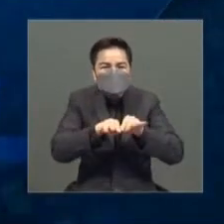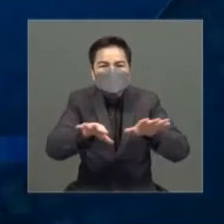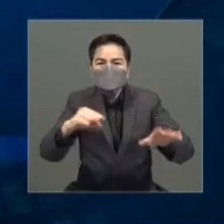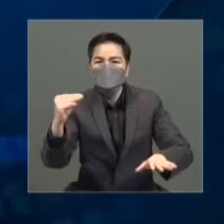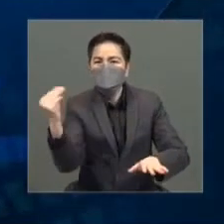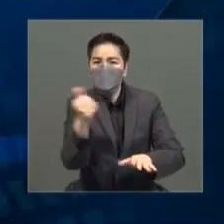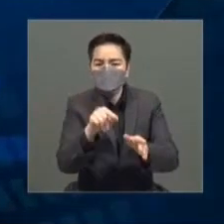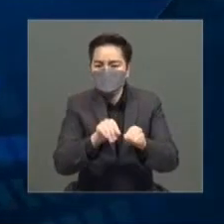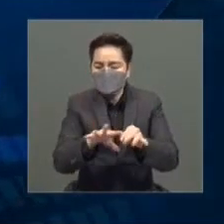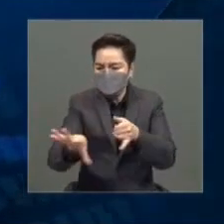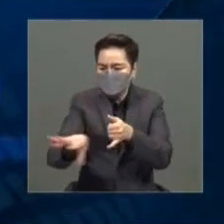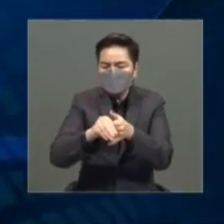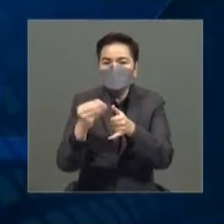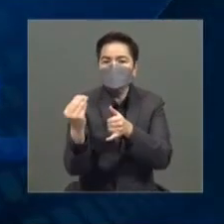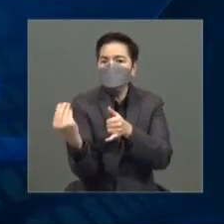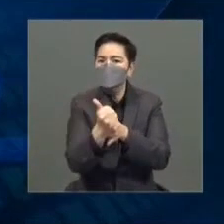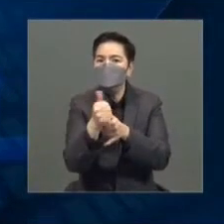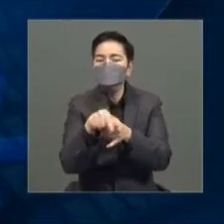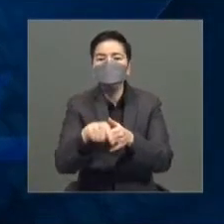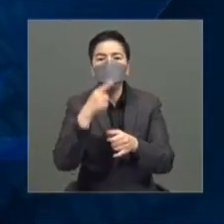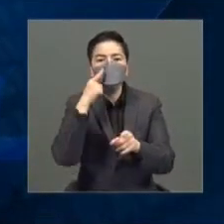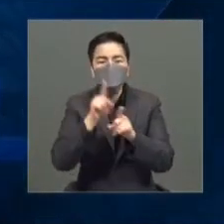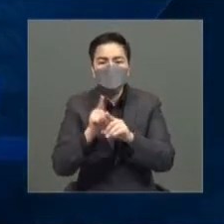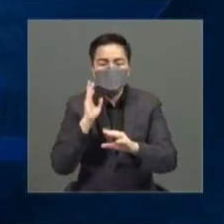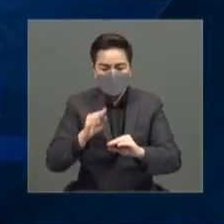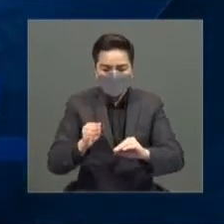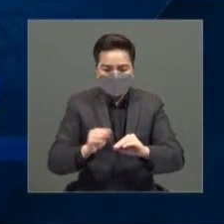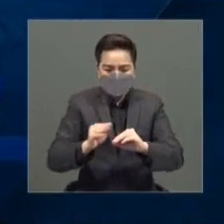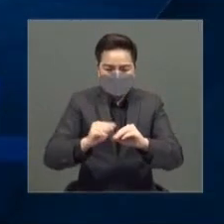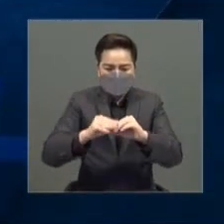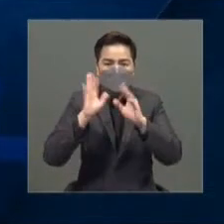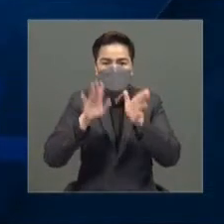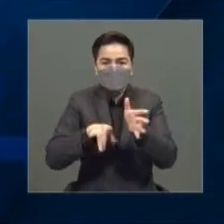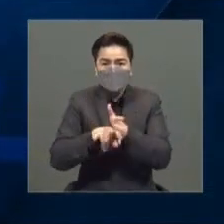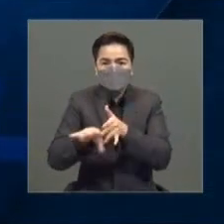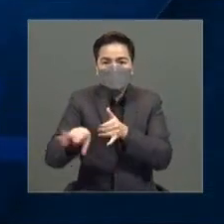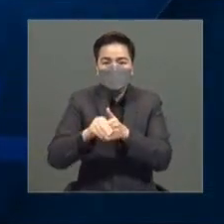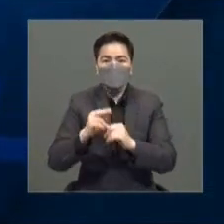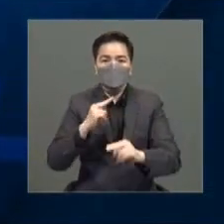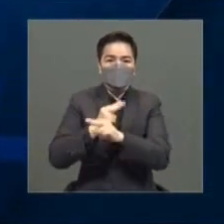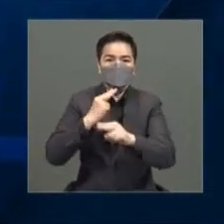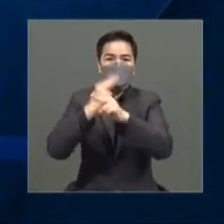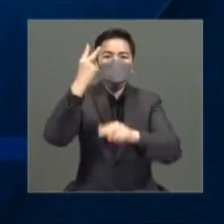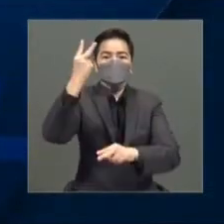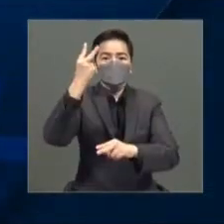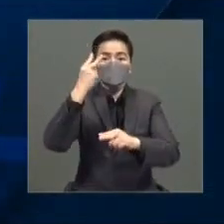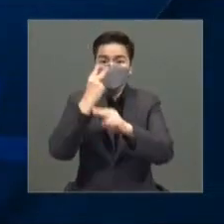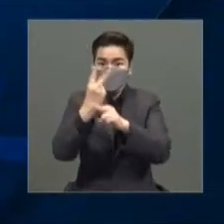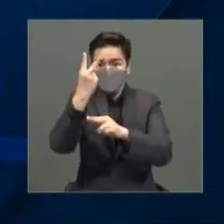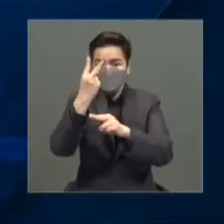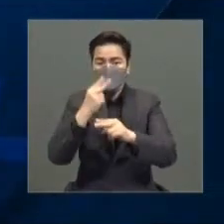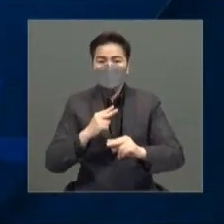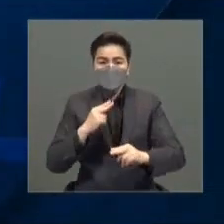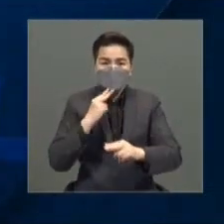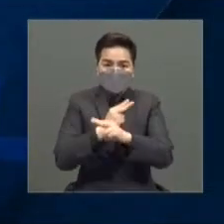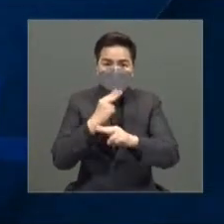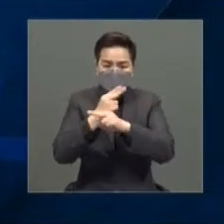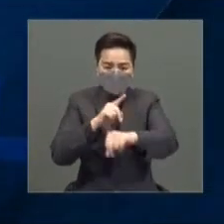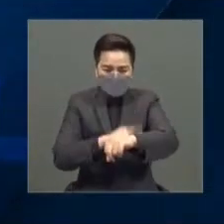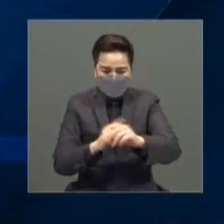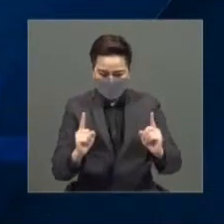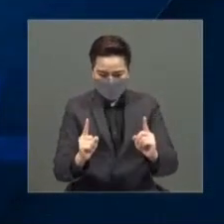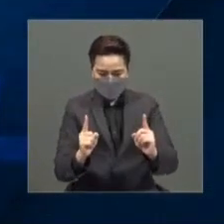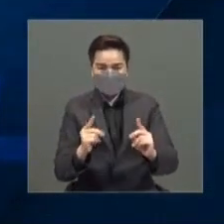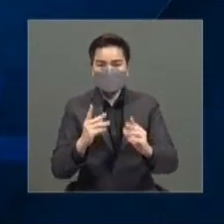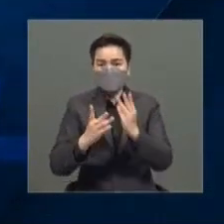ร็วค่ะมีการคาดการณ์ว่าจะมีการเพิ่มจำนวนผู้ติดเชื้อ2เท่าหรือเขาเรียกว่า doubling time เนี่ยนะคะ